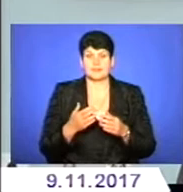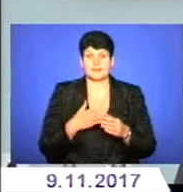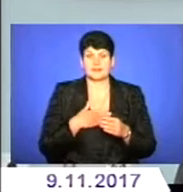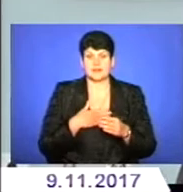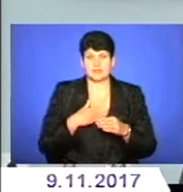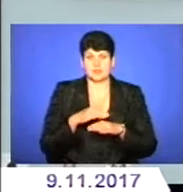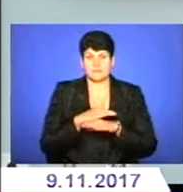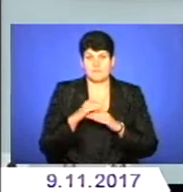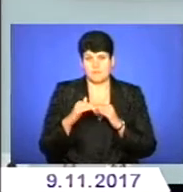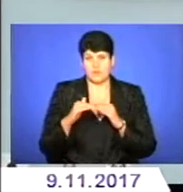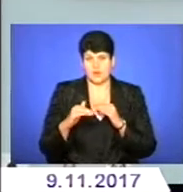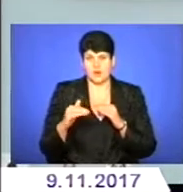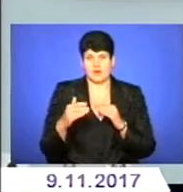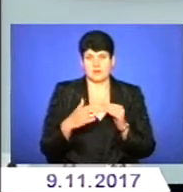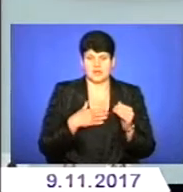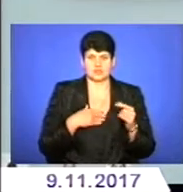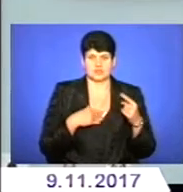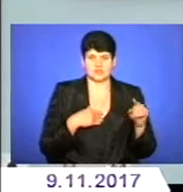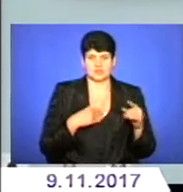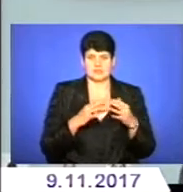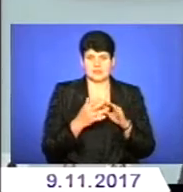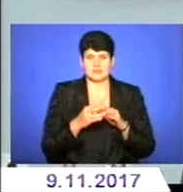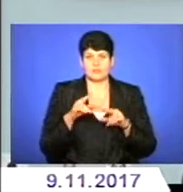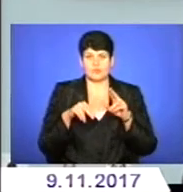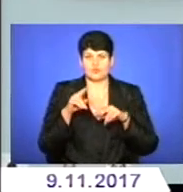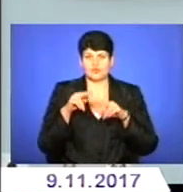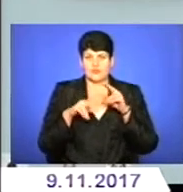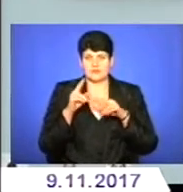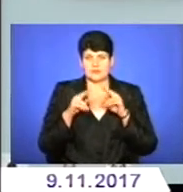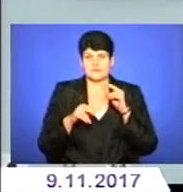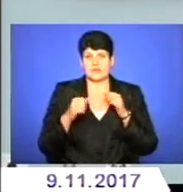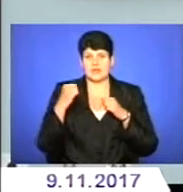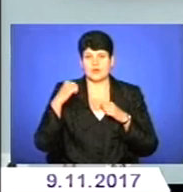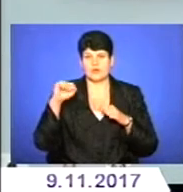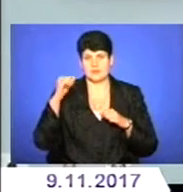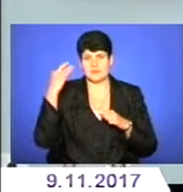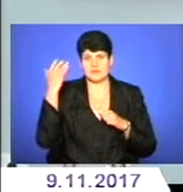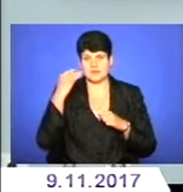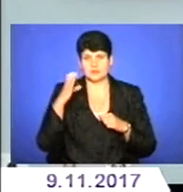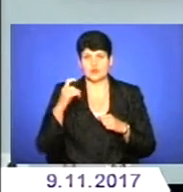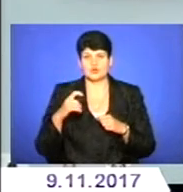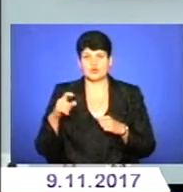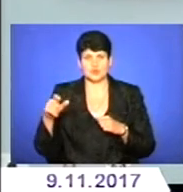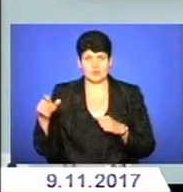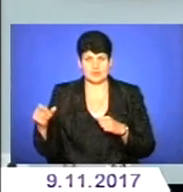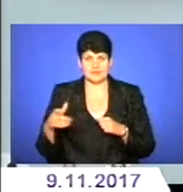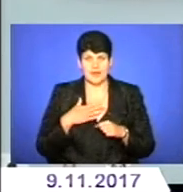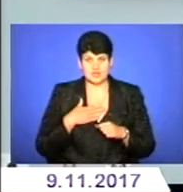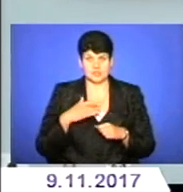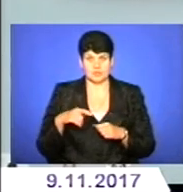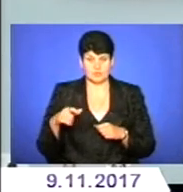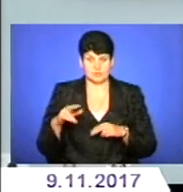тут поля вже 2-го населеного пункту, де збудована каплиця Героям Небесної Сотні нашими людьми. І